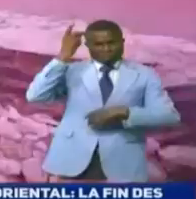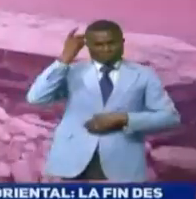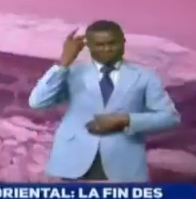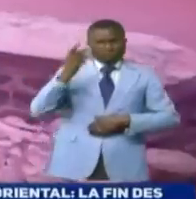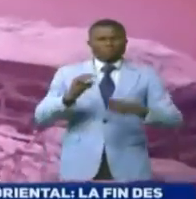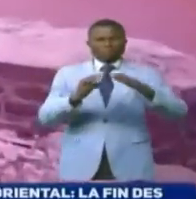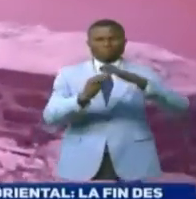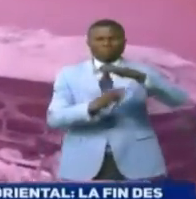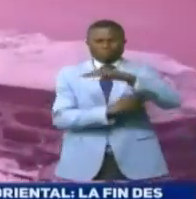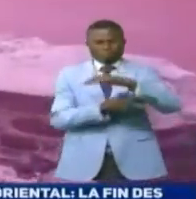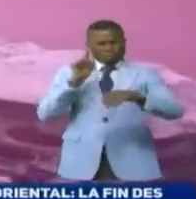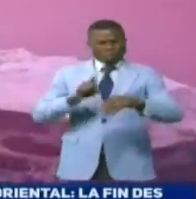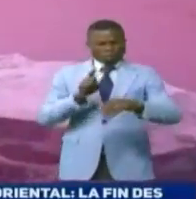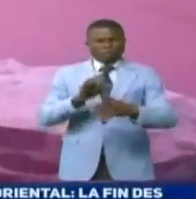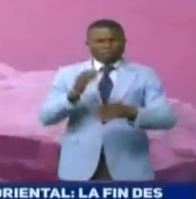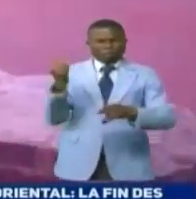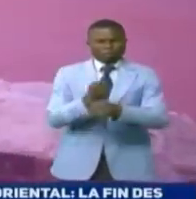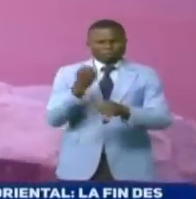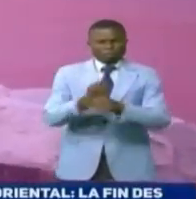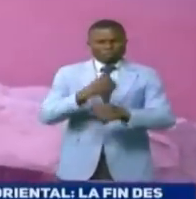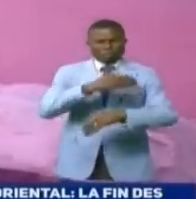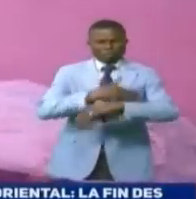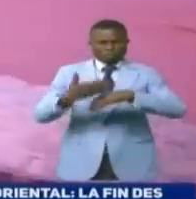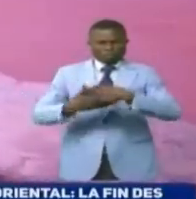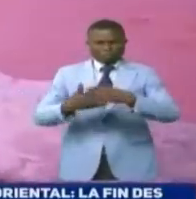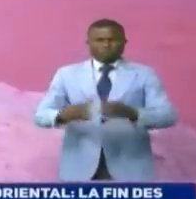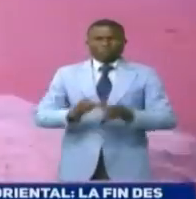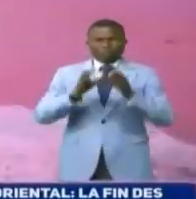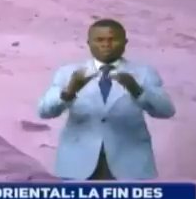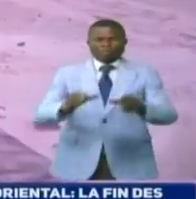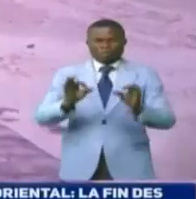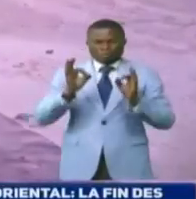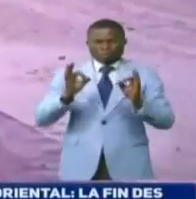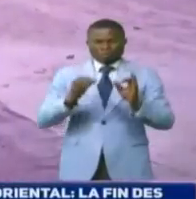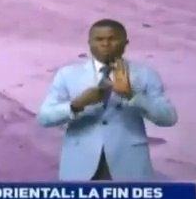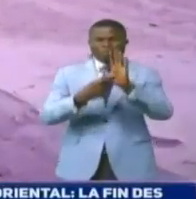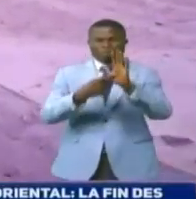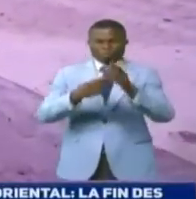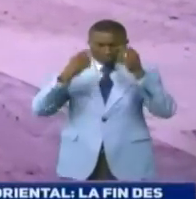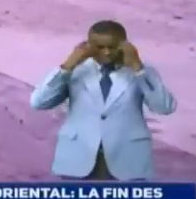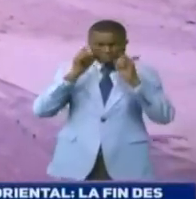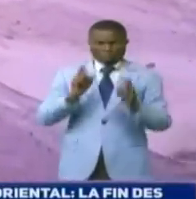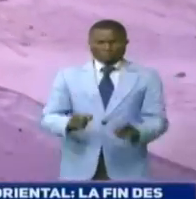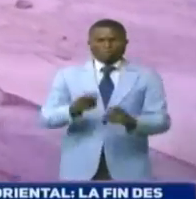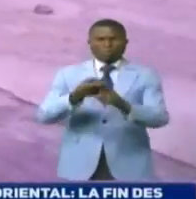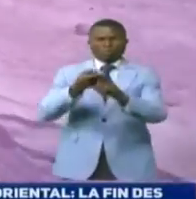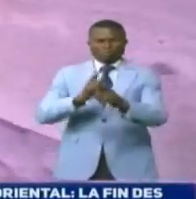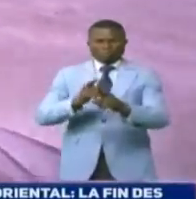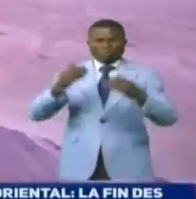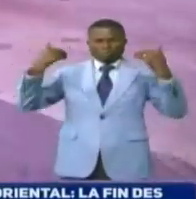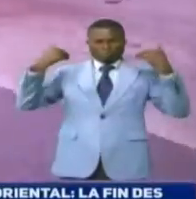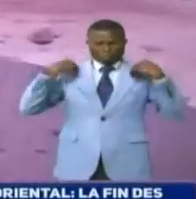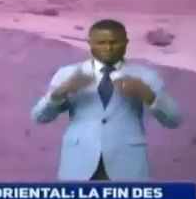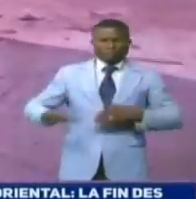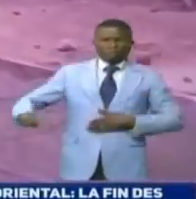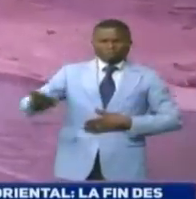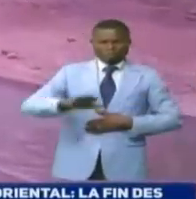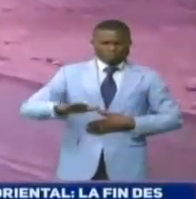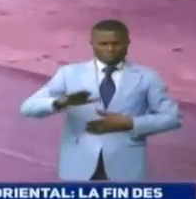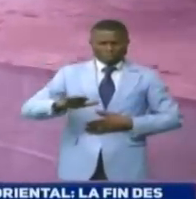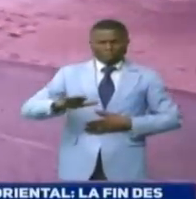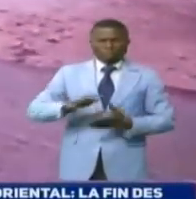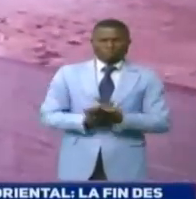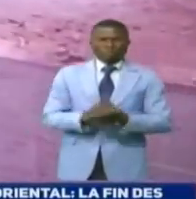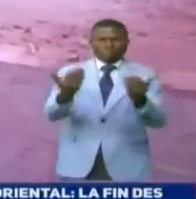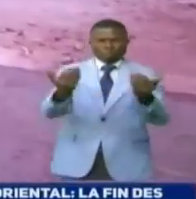ponts. L'exécution des travaux pour jeter ce nouveau pont prouve à suffisance la détermination des autorités du pays de matérialiser